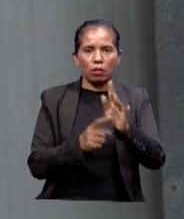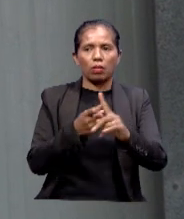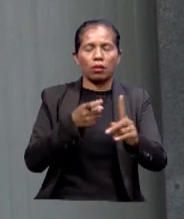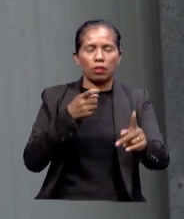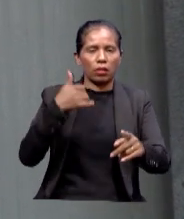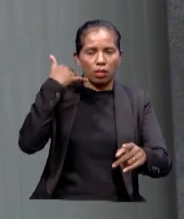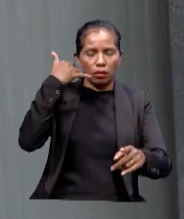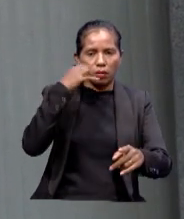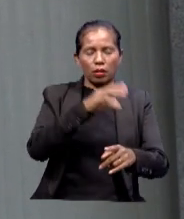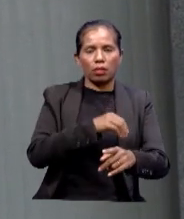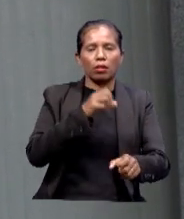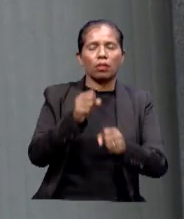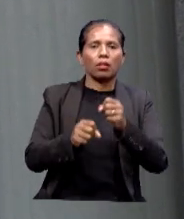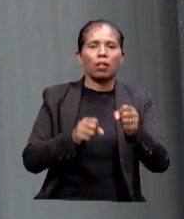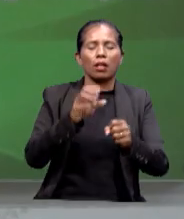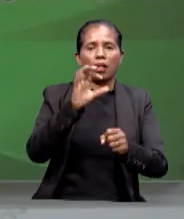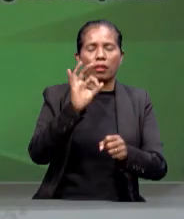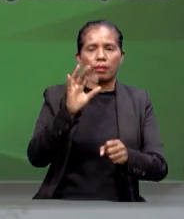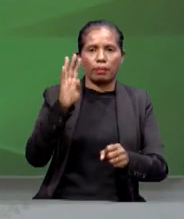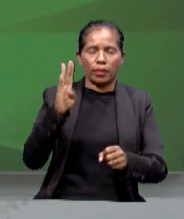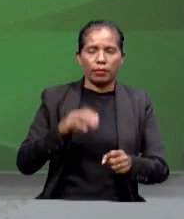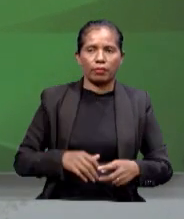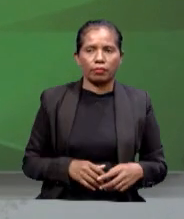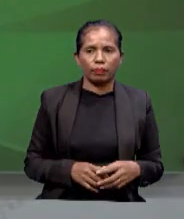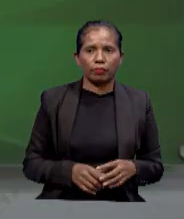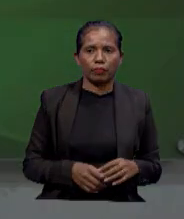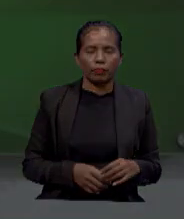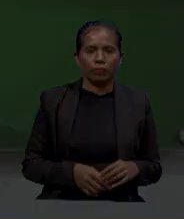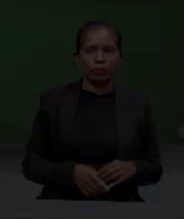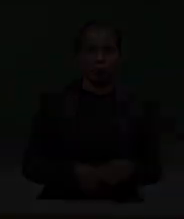telefoni no sosial media. Ilar Gusmão, bem-vindo a Simenis, GMN.